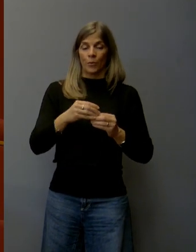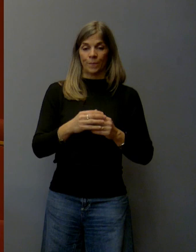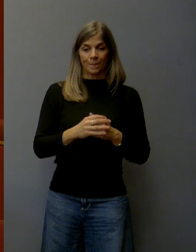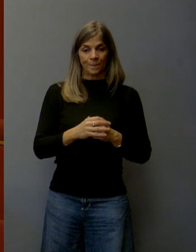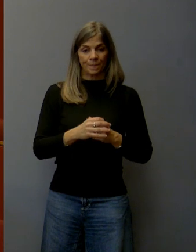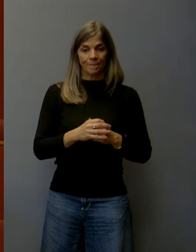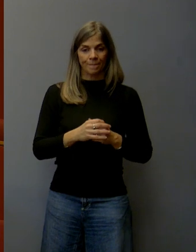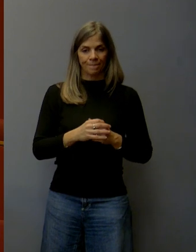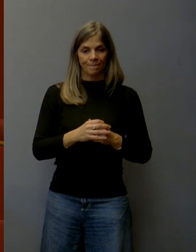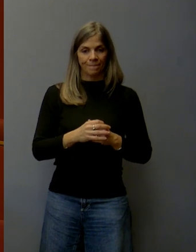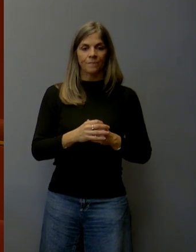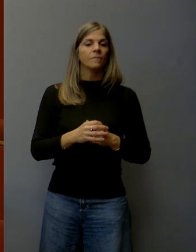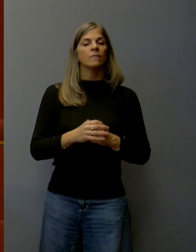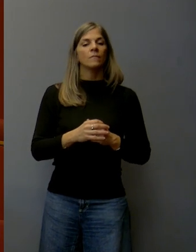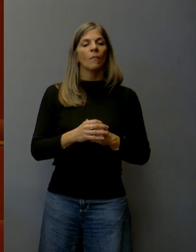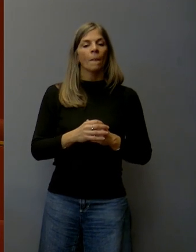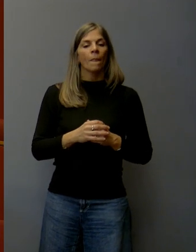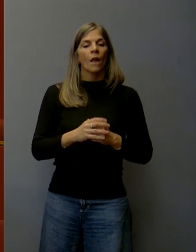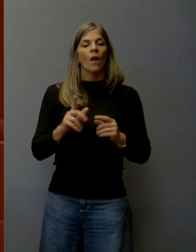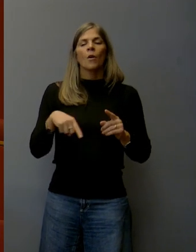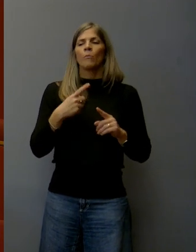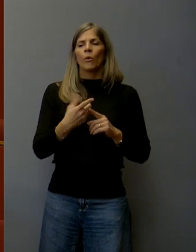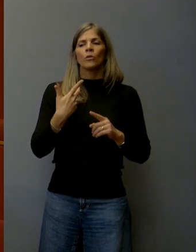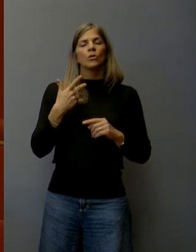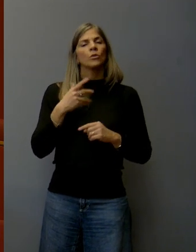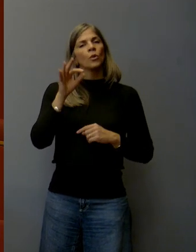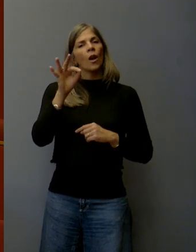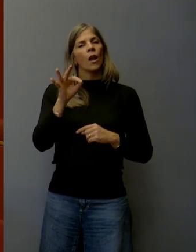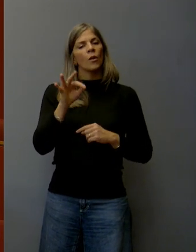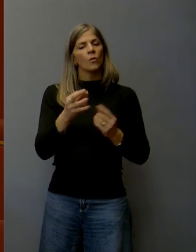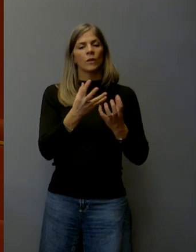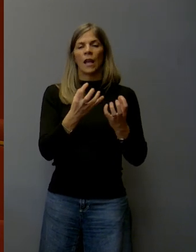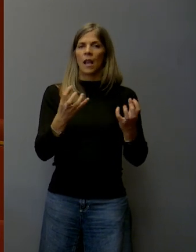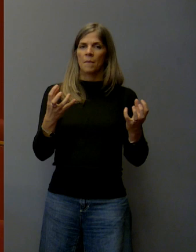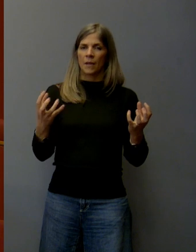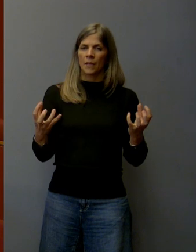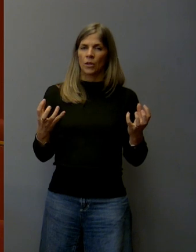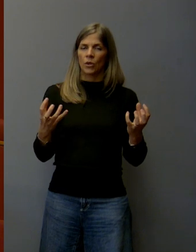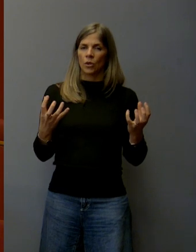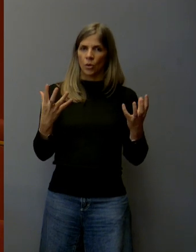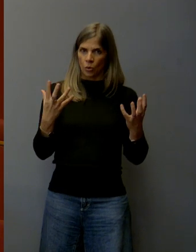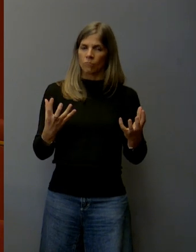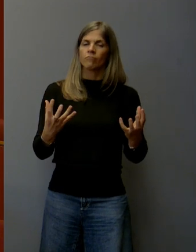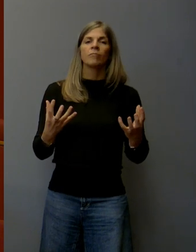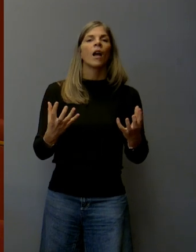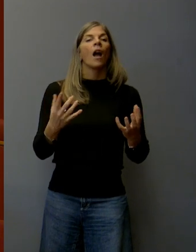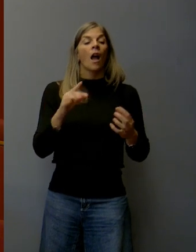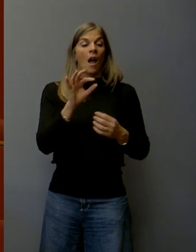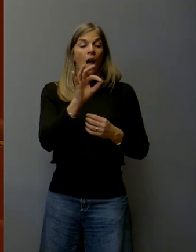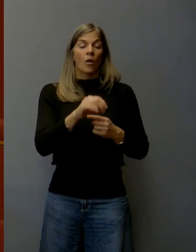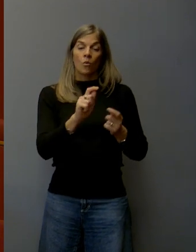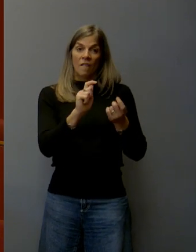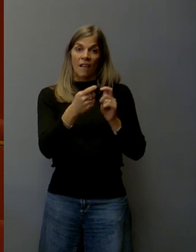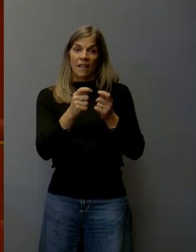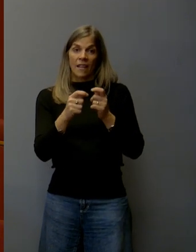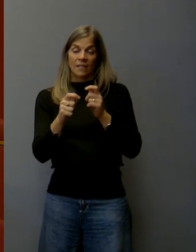poi ci sono alcuni elementi concreti oggettivi che sono rendono anche difficile l'esame alcune variazioni in corso